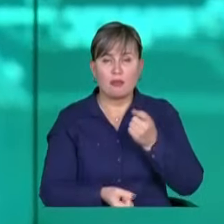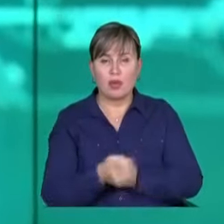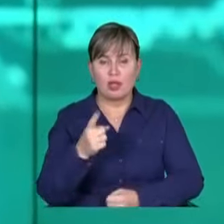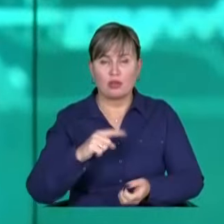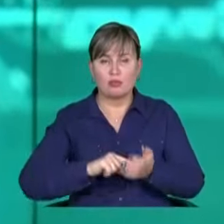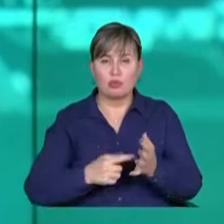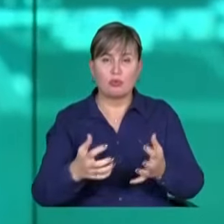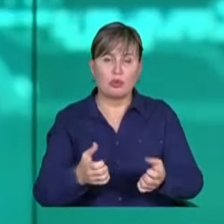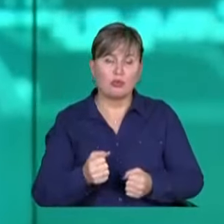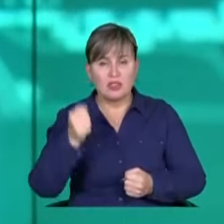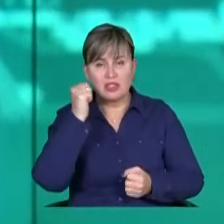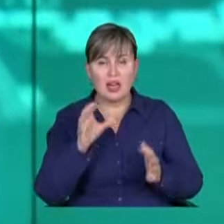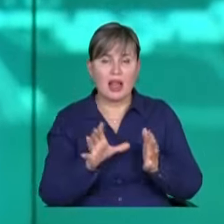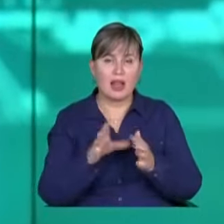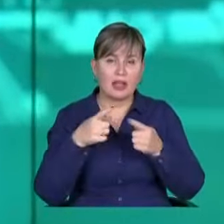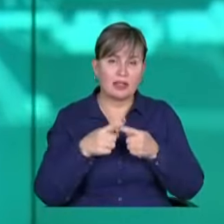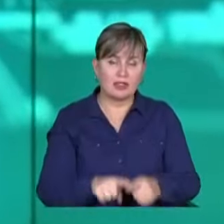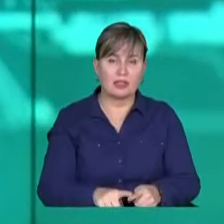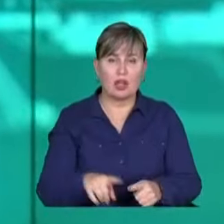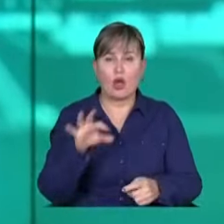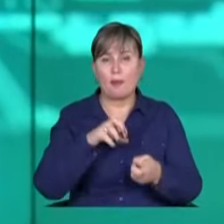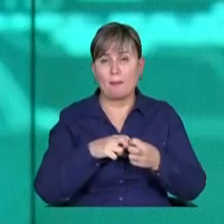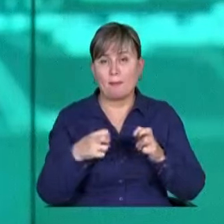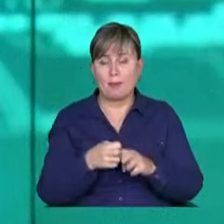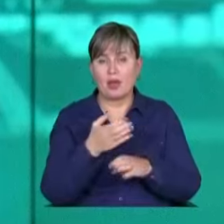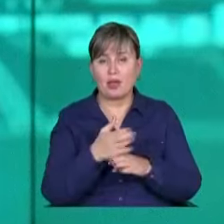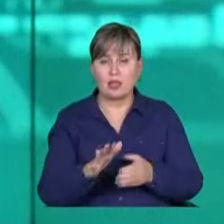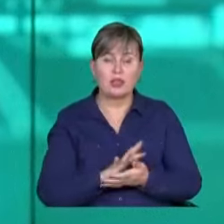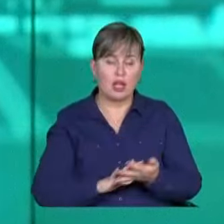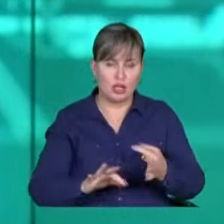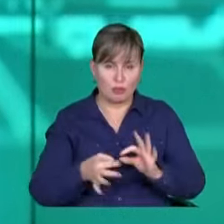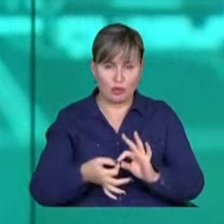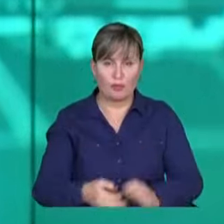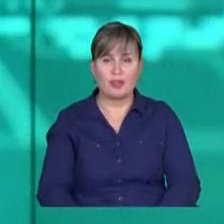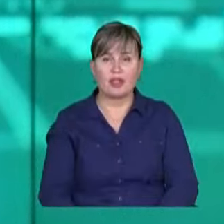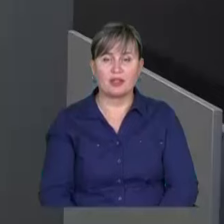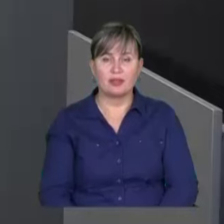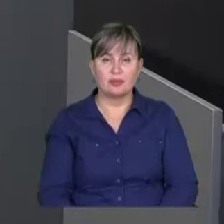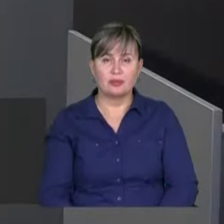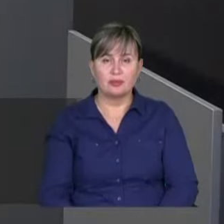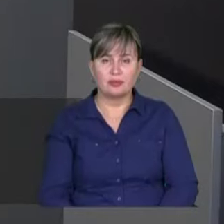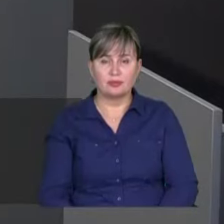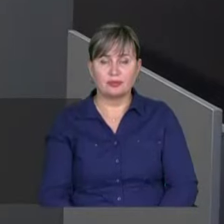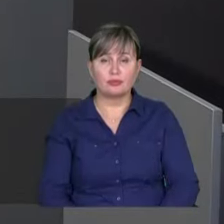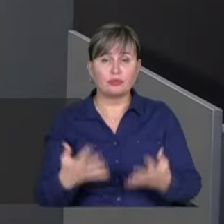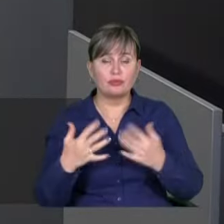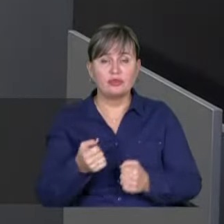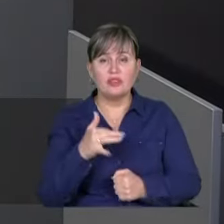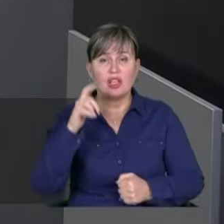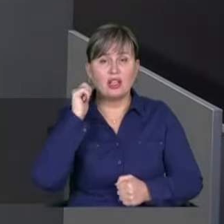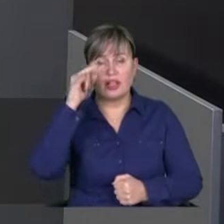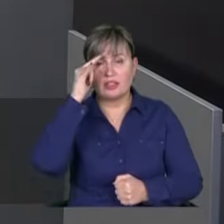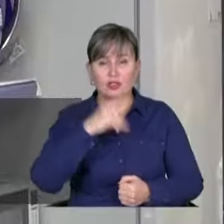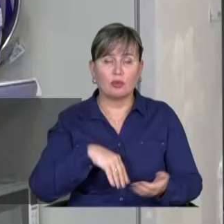пункты приема старой электротехники. О проблемах отрасли расскажет Далия Насипова. Уже несколько лет